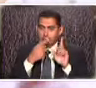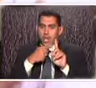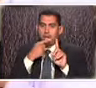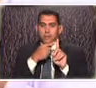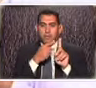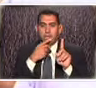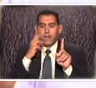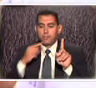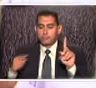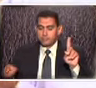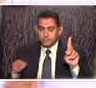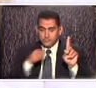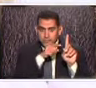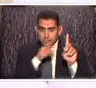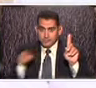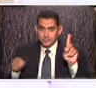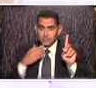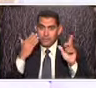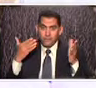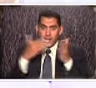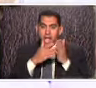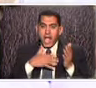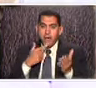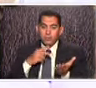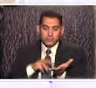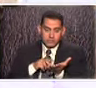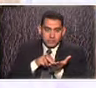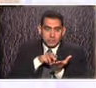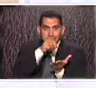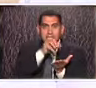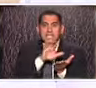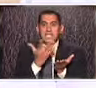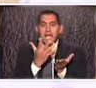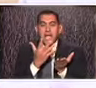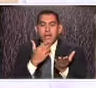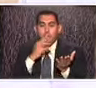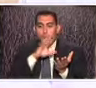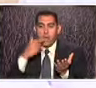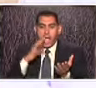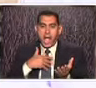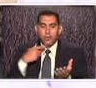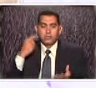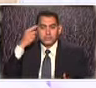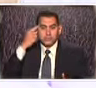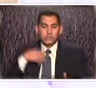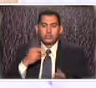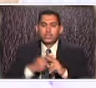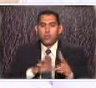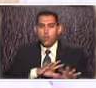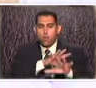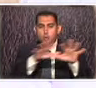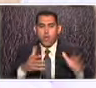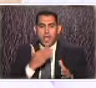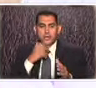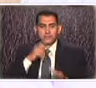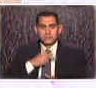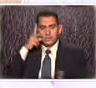قانونيه وصحيحه ولو اوصلتني الى غايه سيئه واحد يفكر كيف يسيطر على الناس كيف يستعبد د الناس